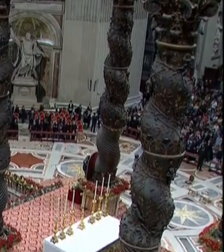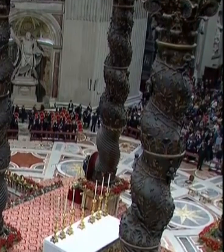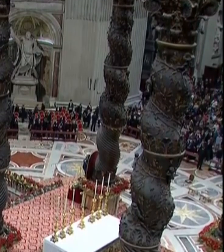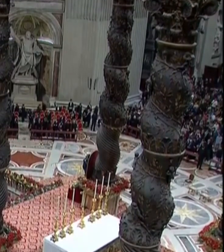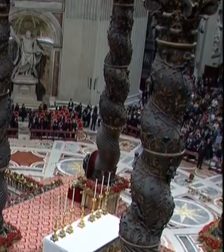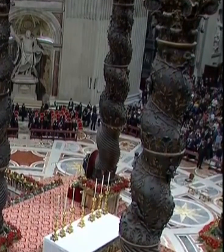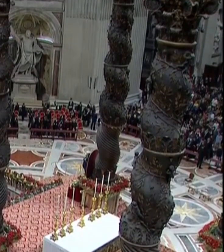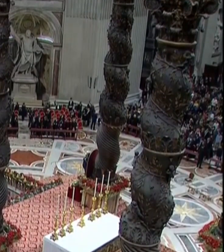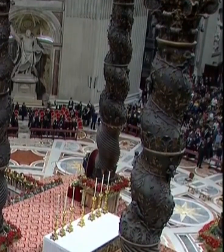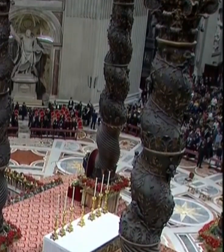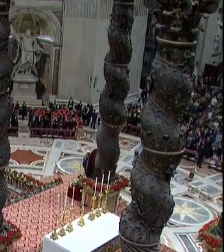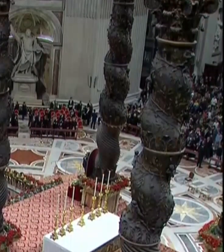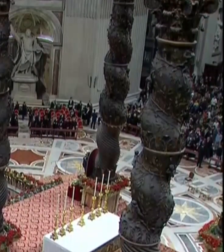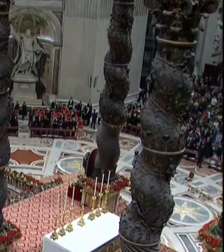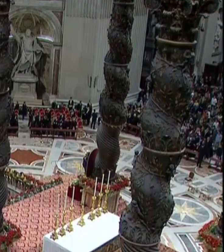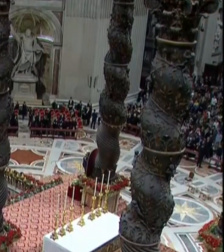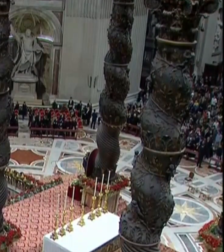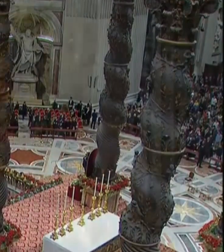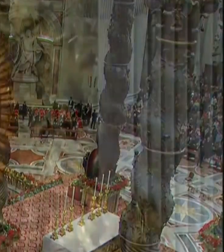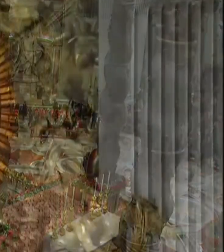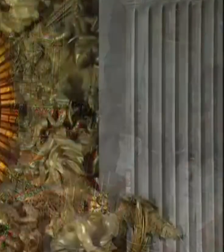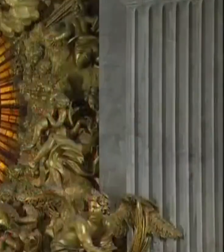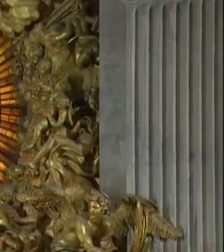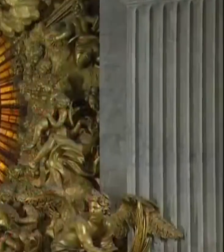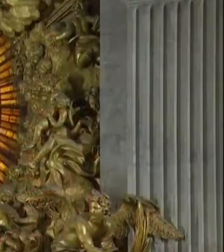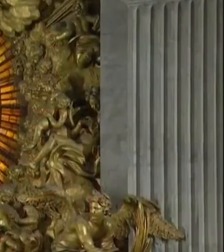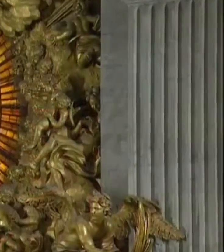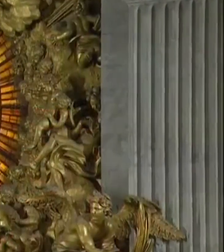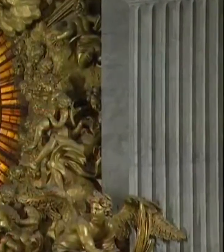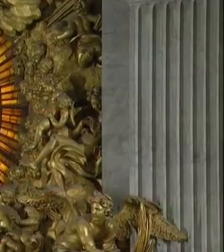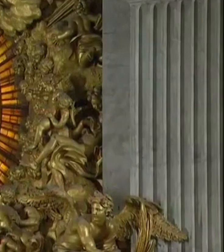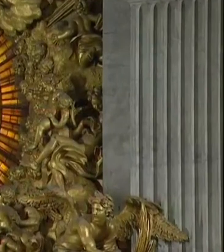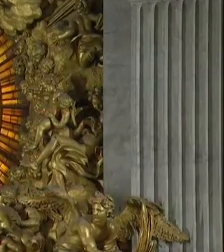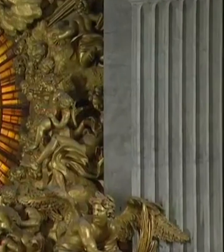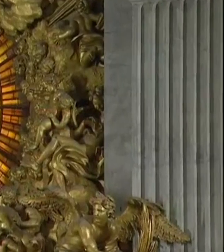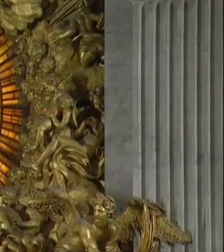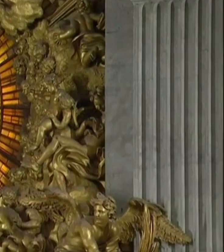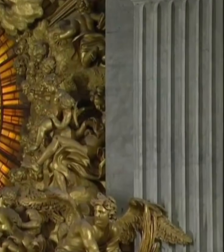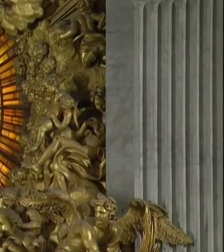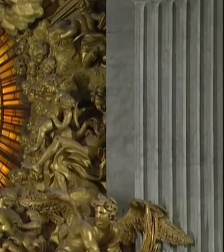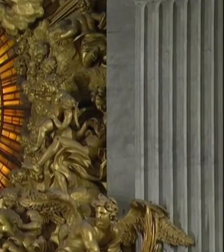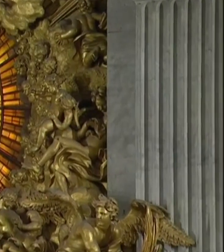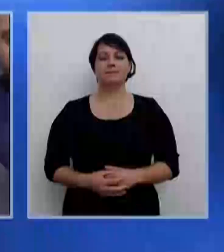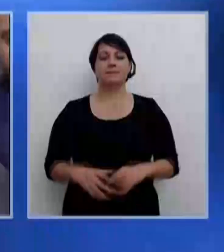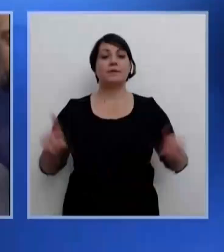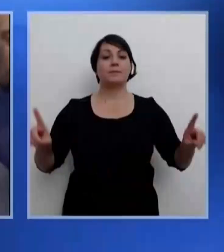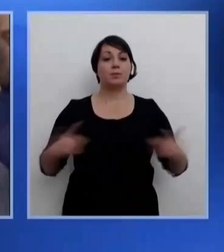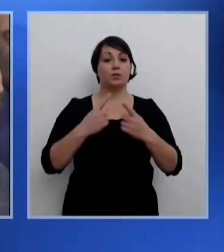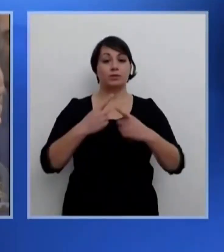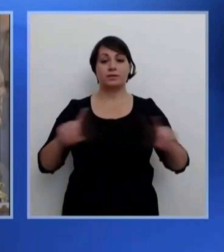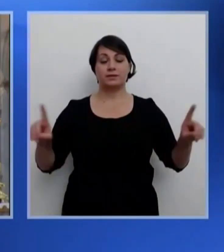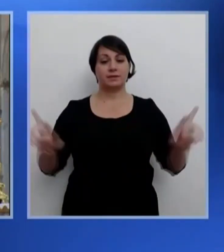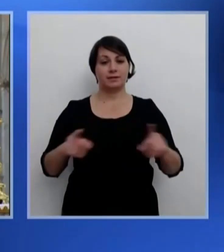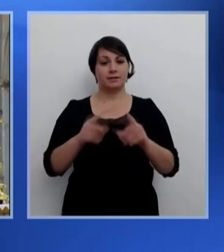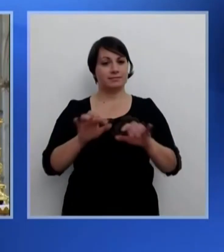del primo gennaio grande commozione per l'intera comunità aviglianese che nutre da sempre profonda devozione per la Vergine del Carmelo